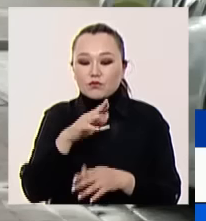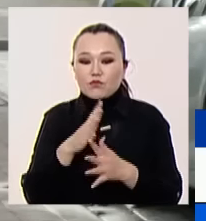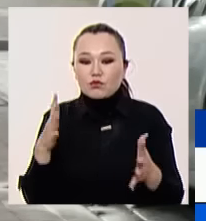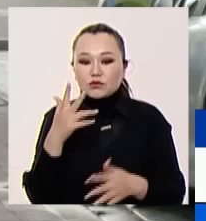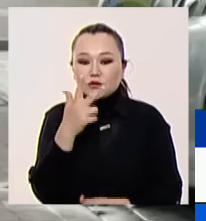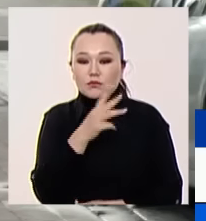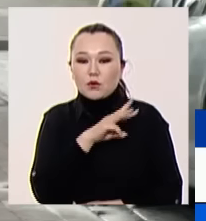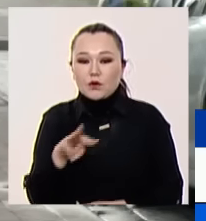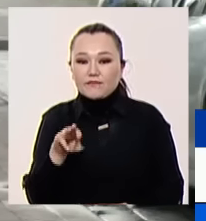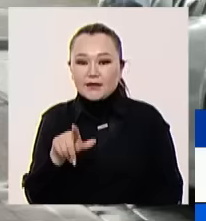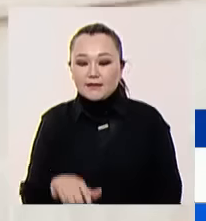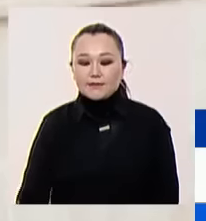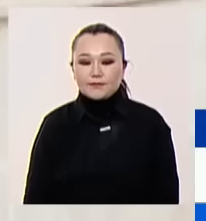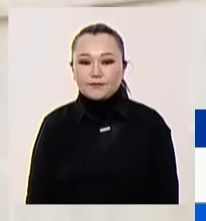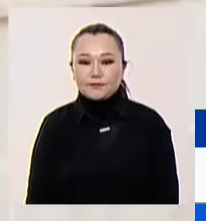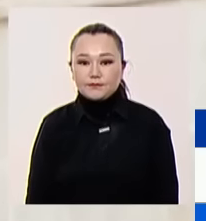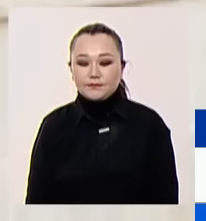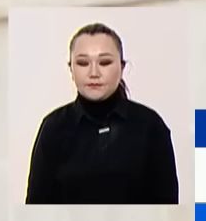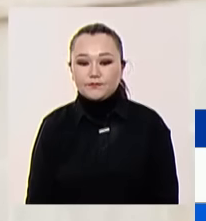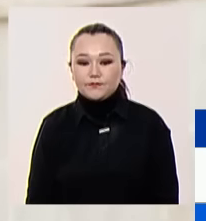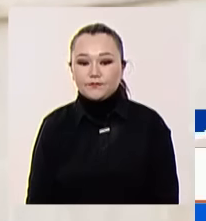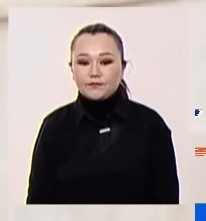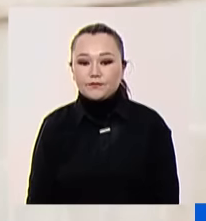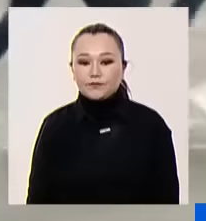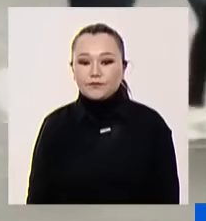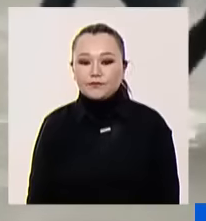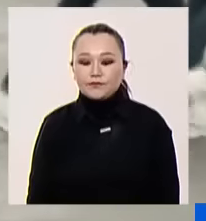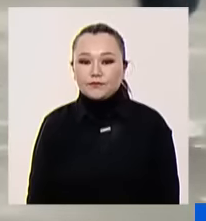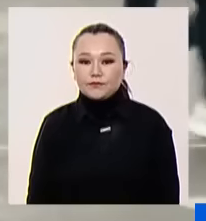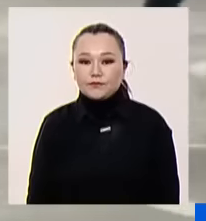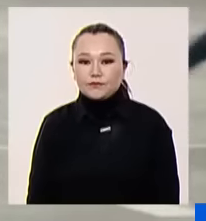3 миллионов тенге. Даля Насипова, Дидар Гилеов, Информбюро, Нур-Султан.